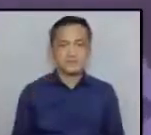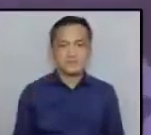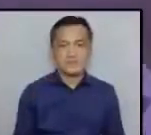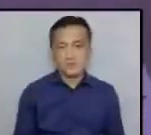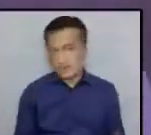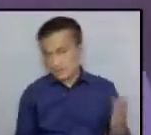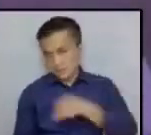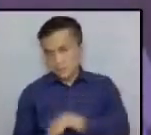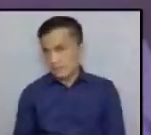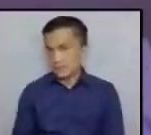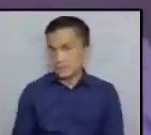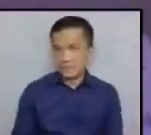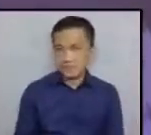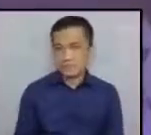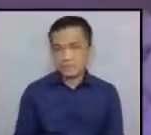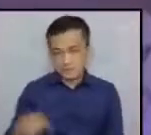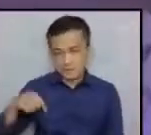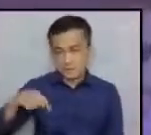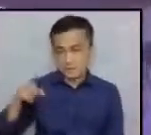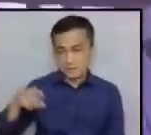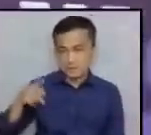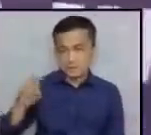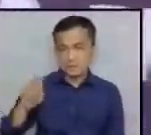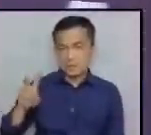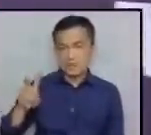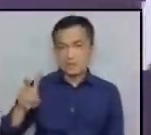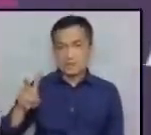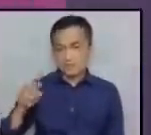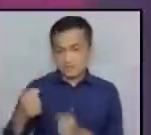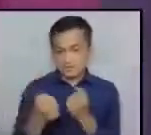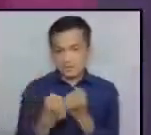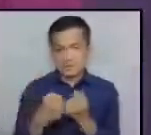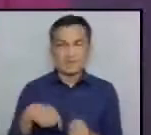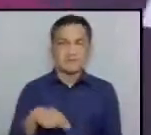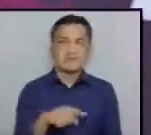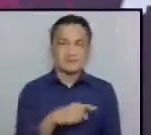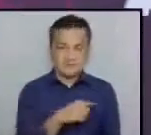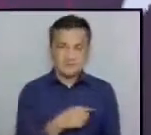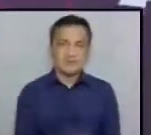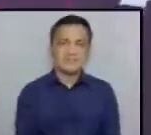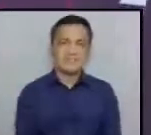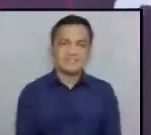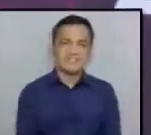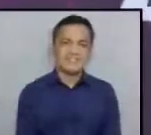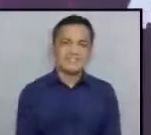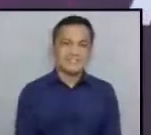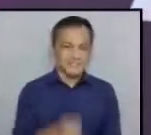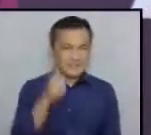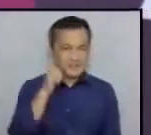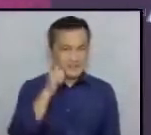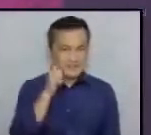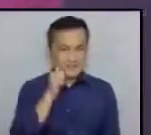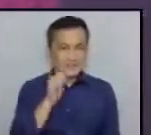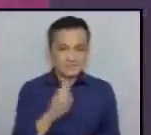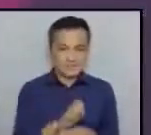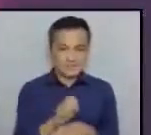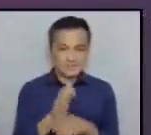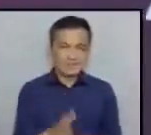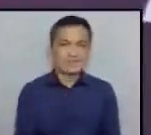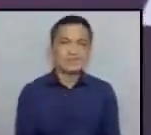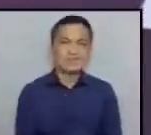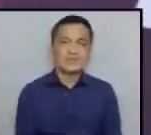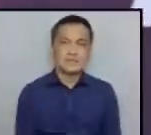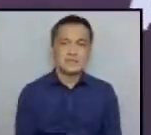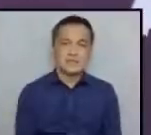kayo na pumunta dito sa PTV para po suportahan ang ating mga women entrepreneurs at saka hindi lang po women kasi lahat